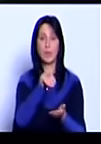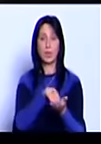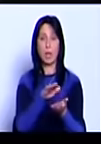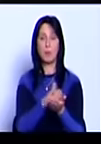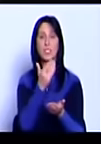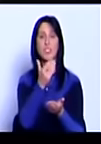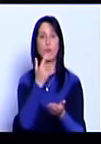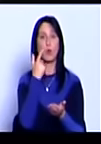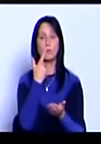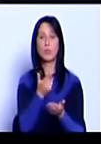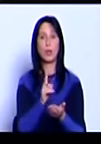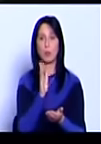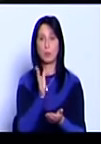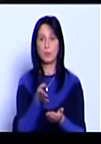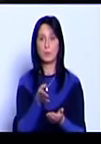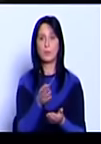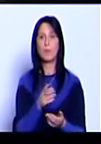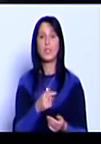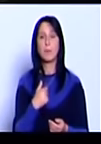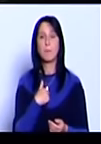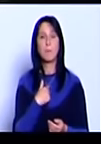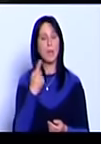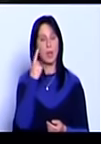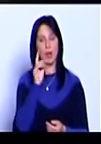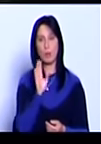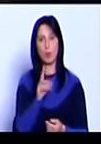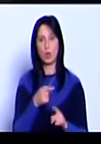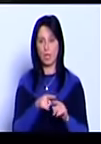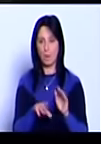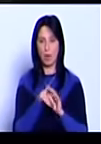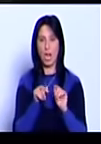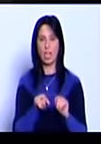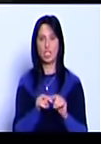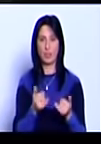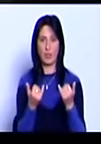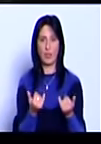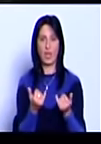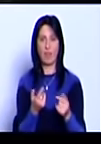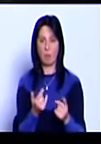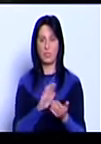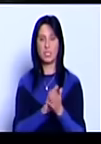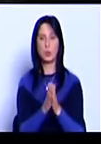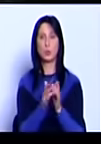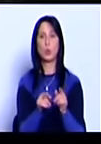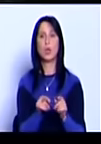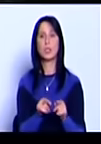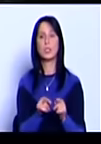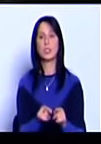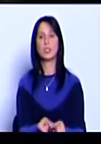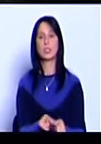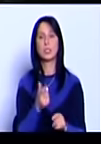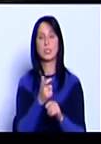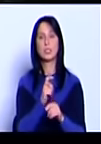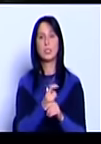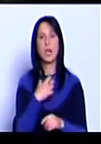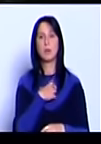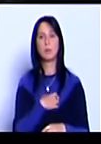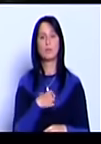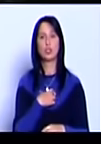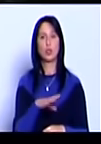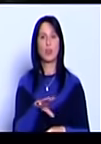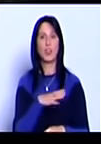თვალი ხედავს, ხო? და თან მე არ მგონია, რომ ამ არჩევნებში ახლა ამ სიტუაციაში ძალიან